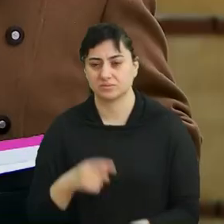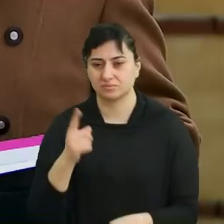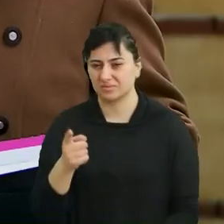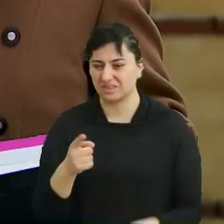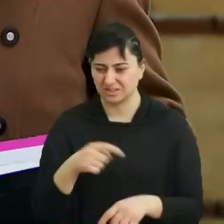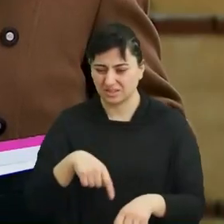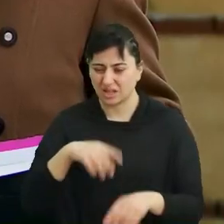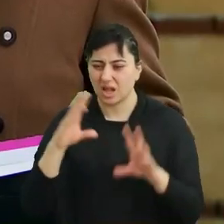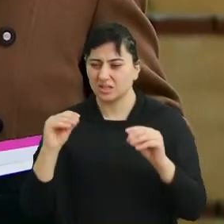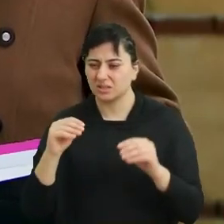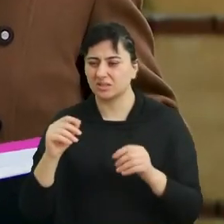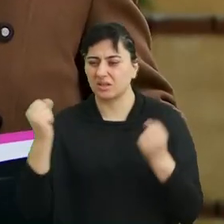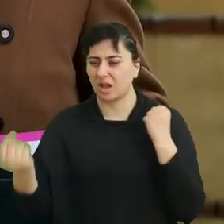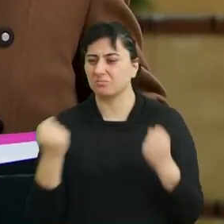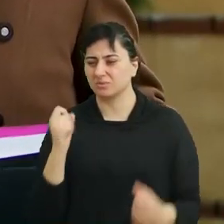dambılmış, alarmlı dambılmış.